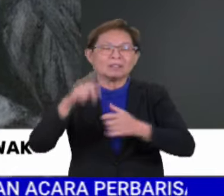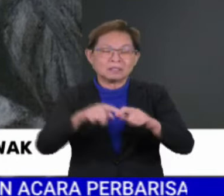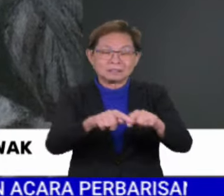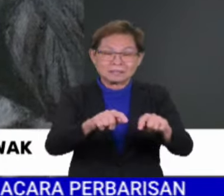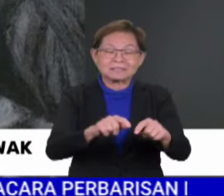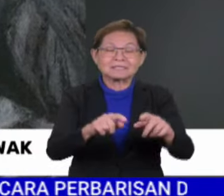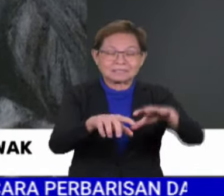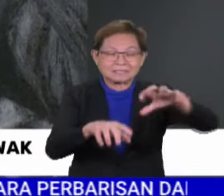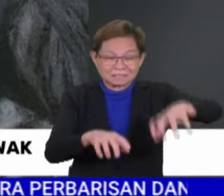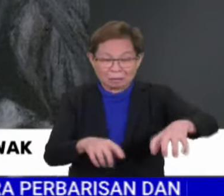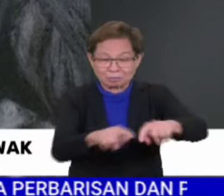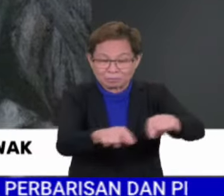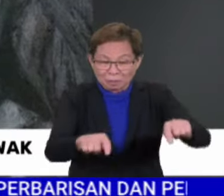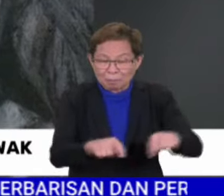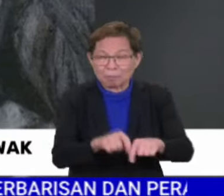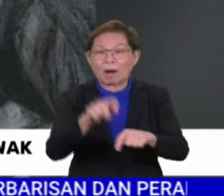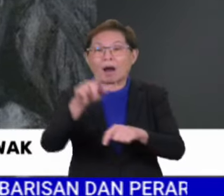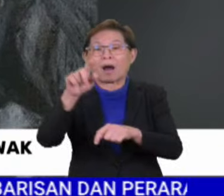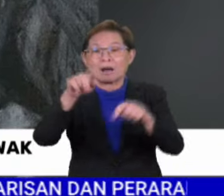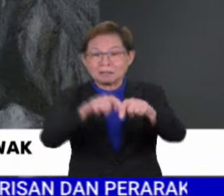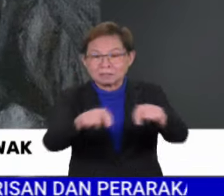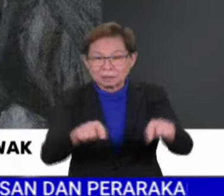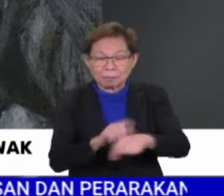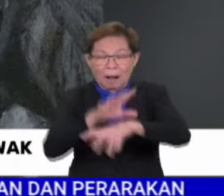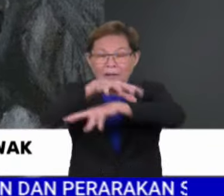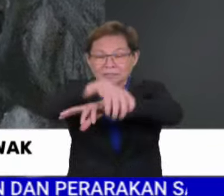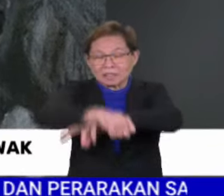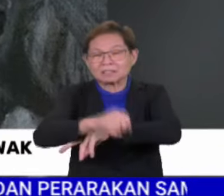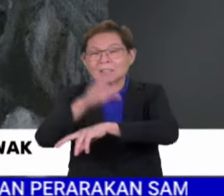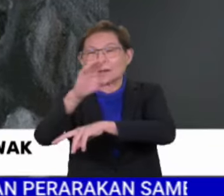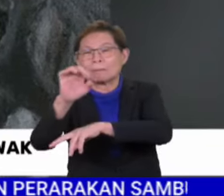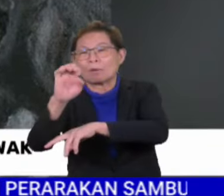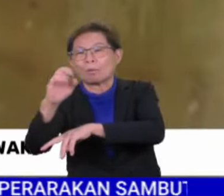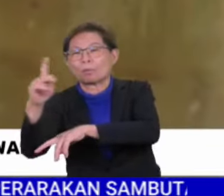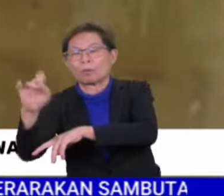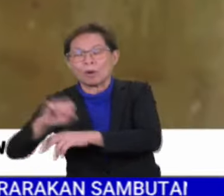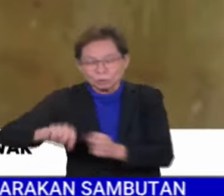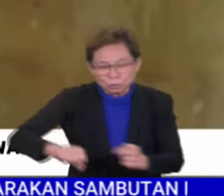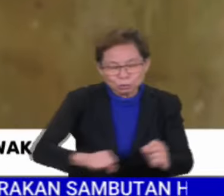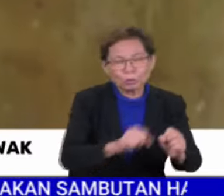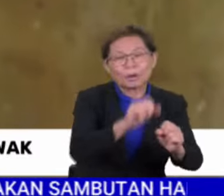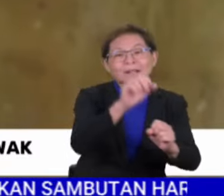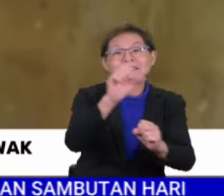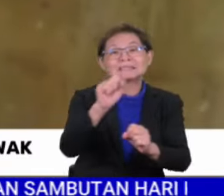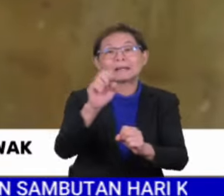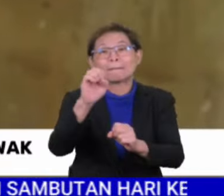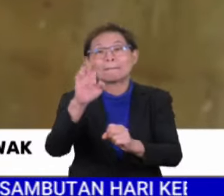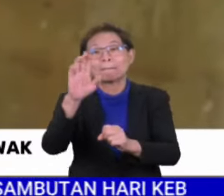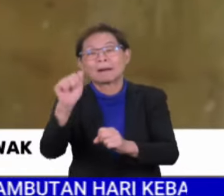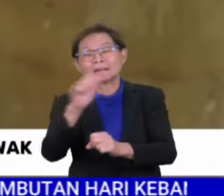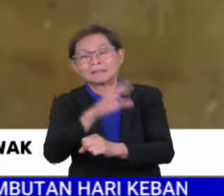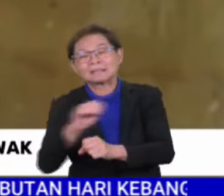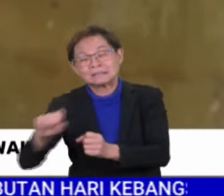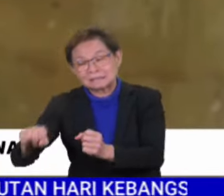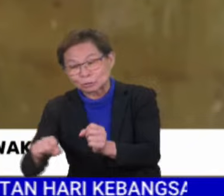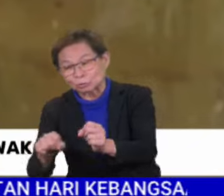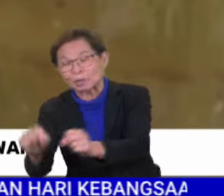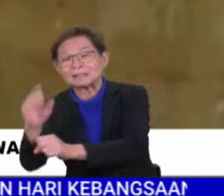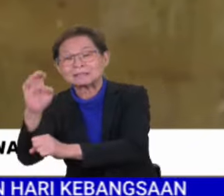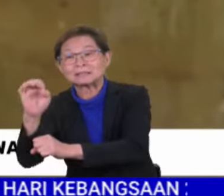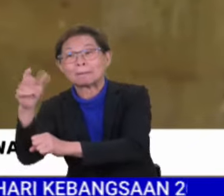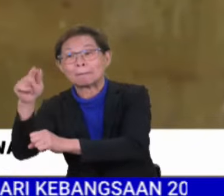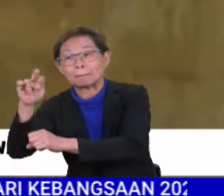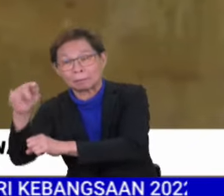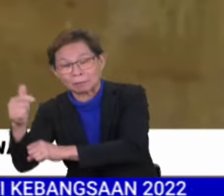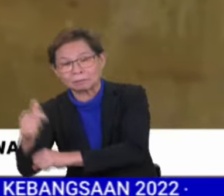Brooke, terutama di kawasan Sungai Batang Lupar, Sungai Seribas dan Sungai Skrang. Di pihak Brooke maupun pada kaca